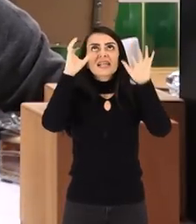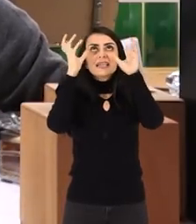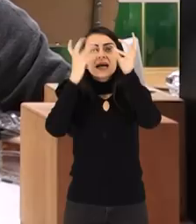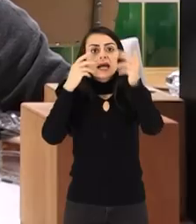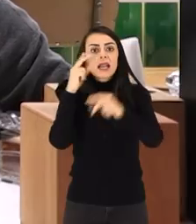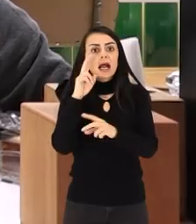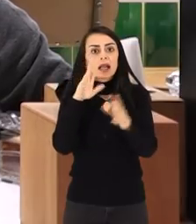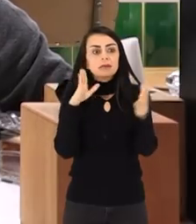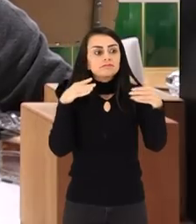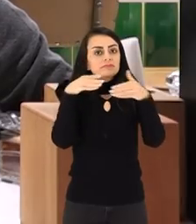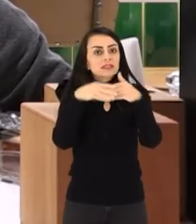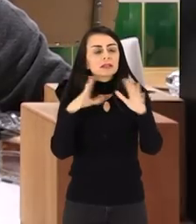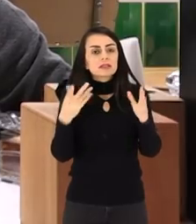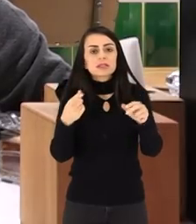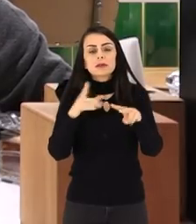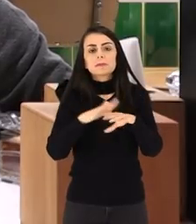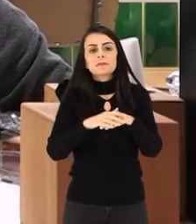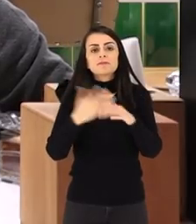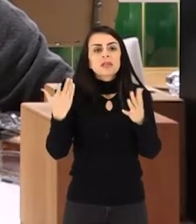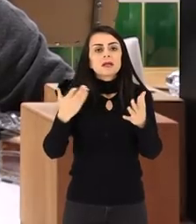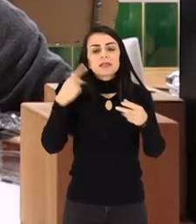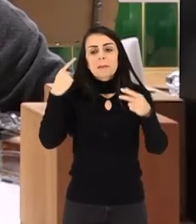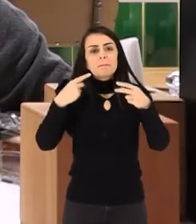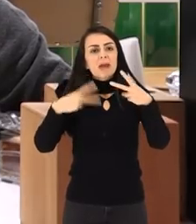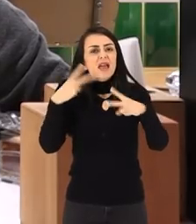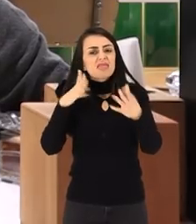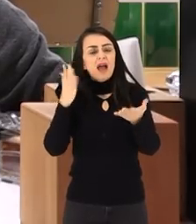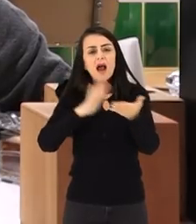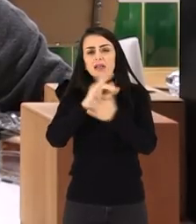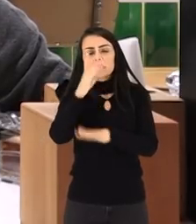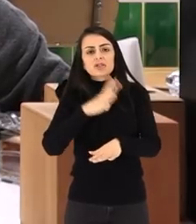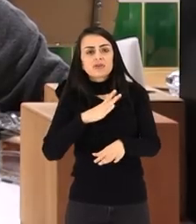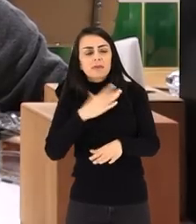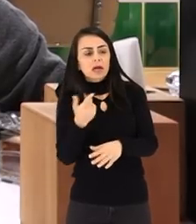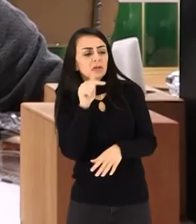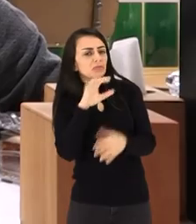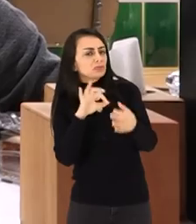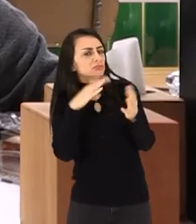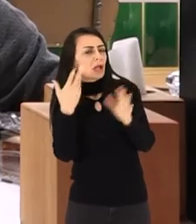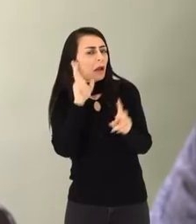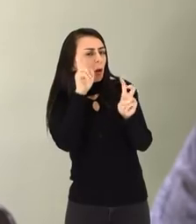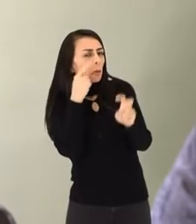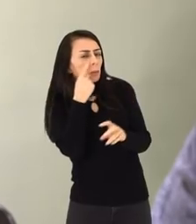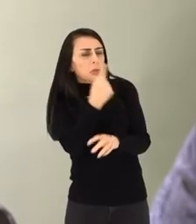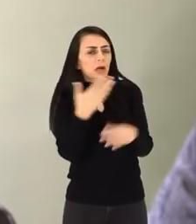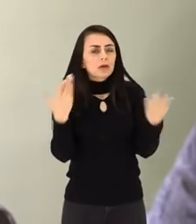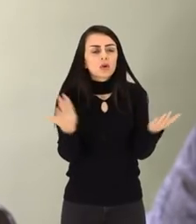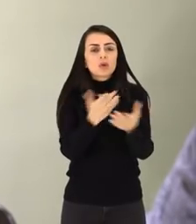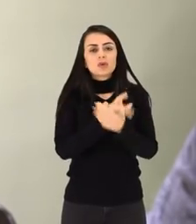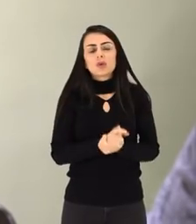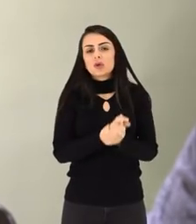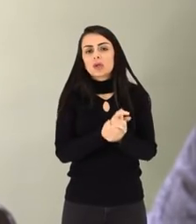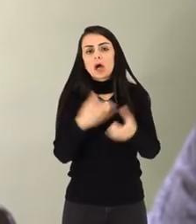başladı. Böyle astrolog bazı arkadaşlarımız vardı, işte onlar çok ilgililerdi. Neymiş ya bu falan filan. Onlarla da